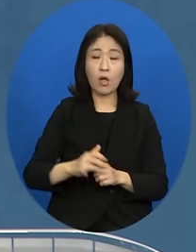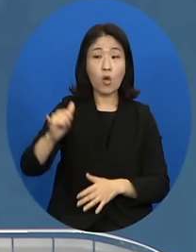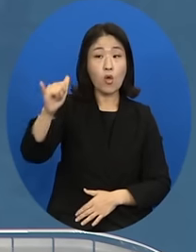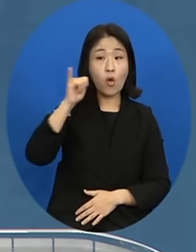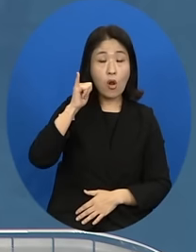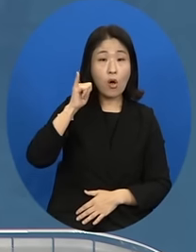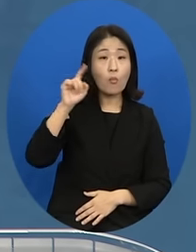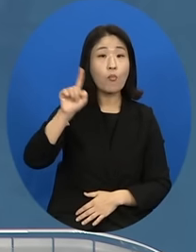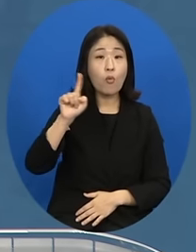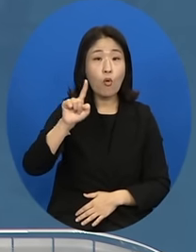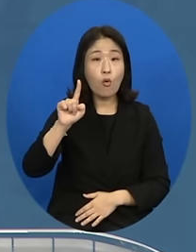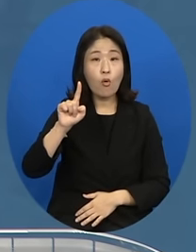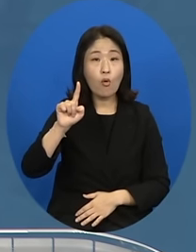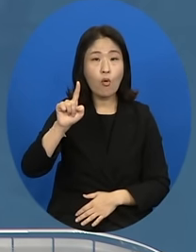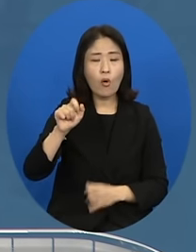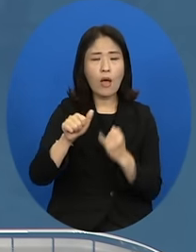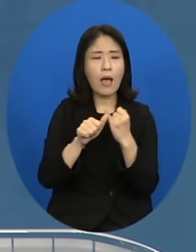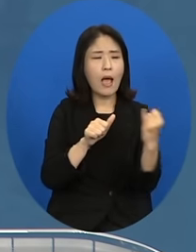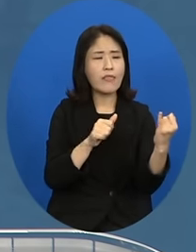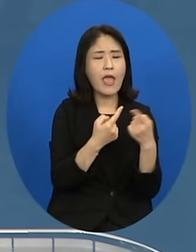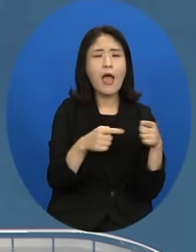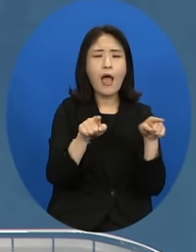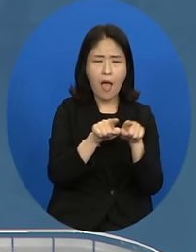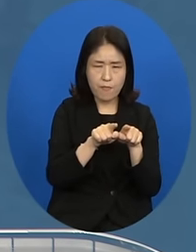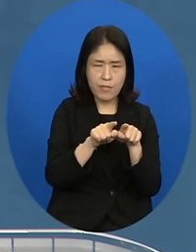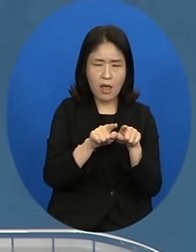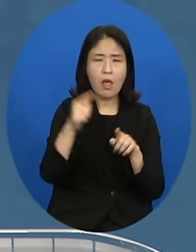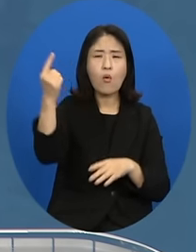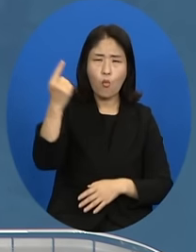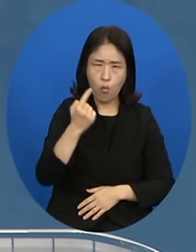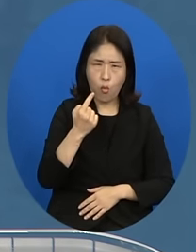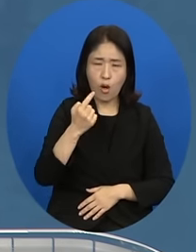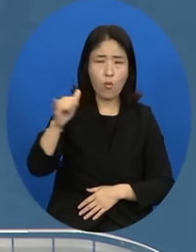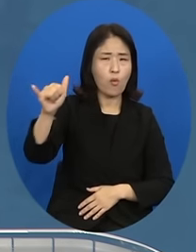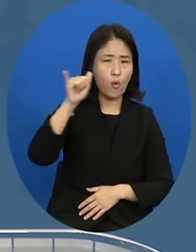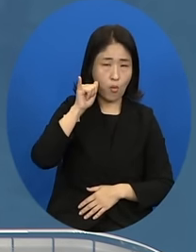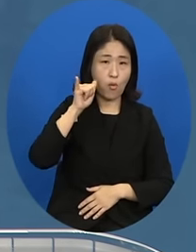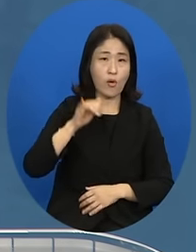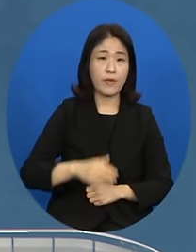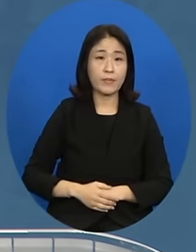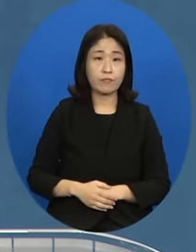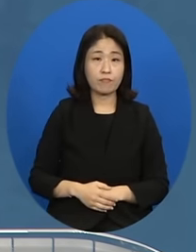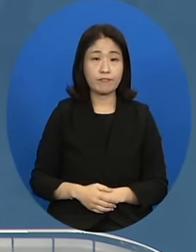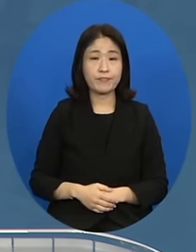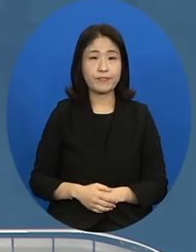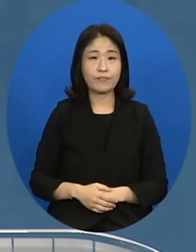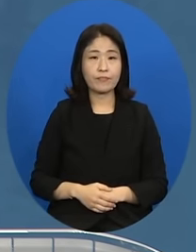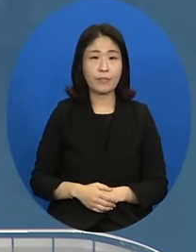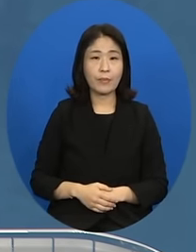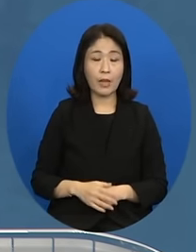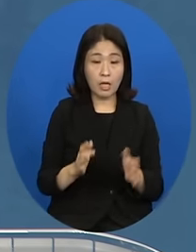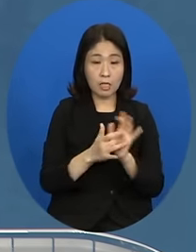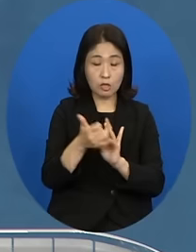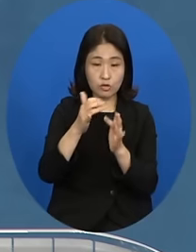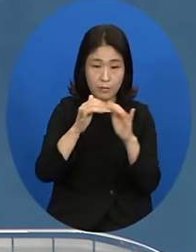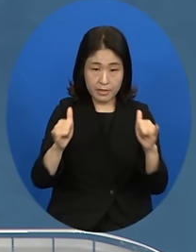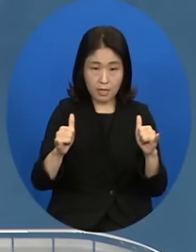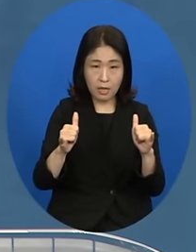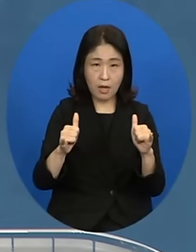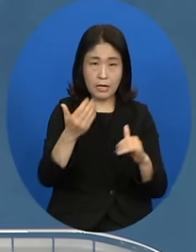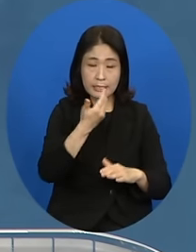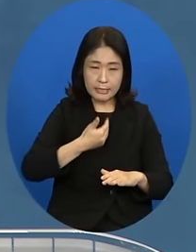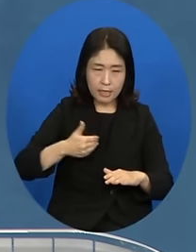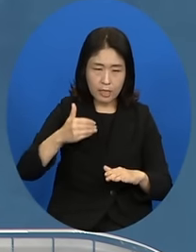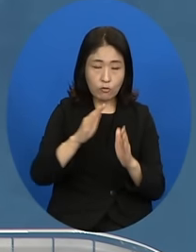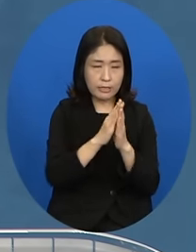받았습니다. 아내도 함께 오라고. 그래서 부랴부랴 예수님의 사람 제자훈련 교재를